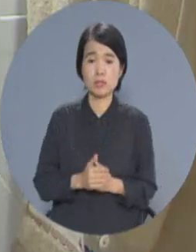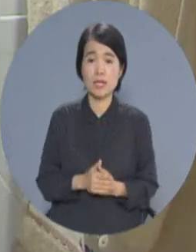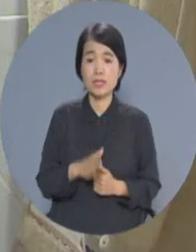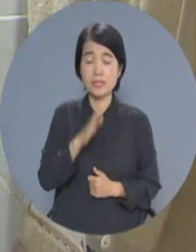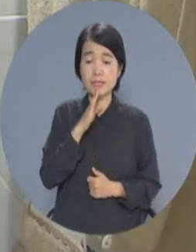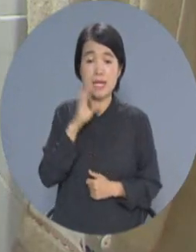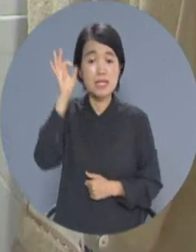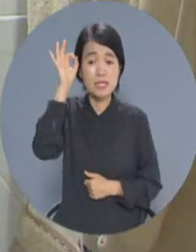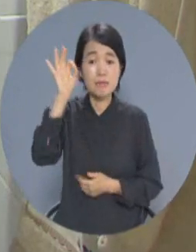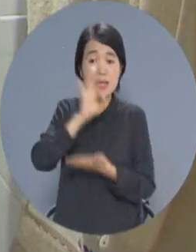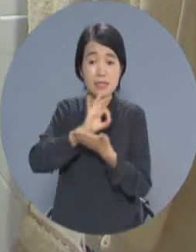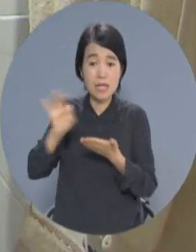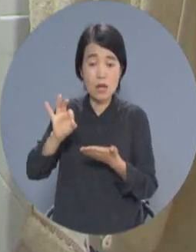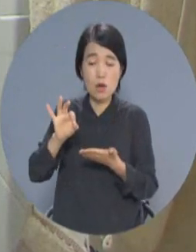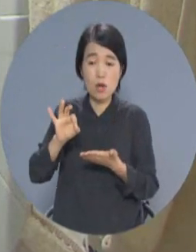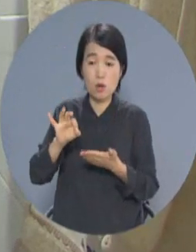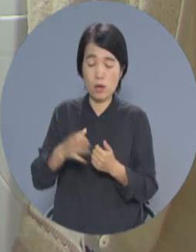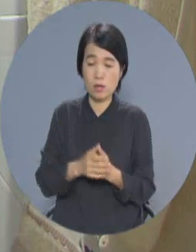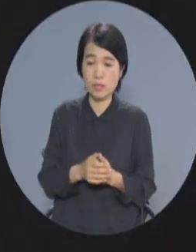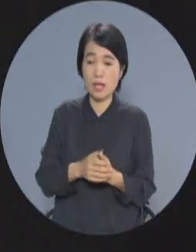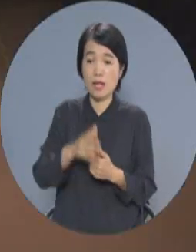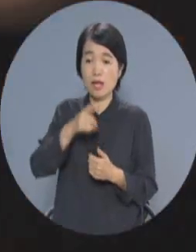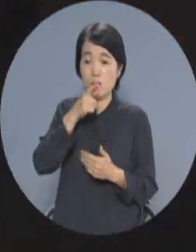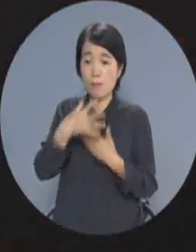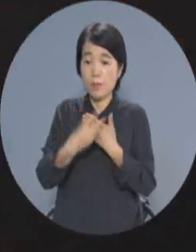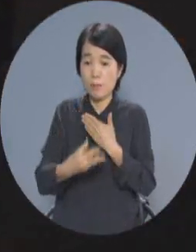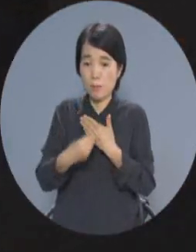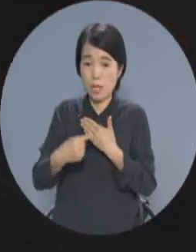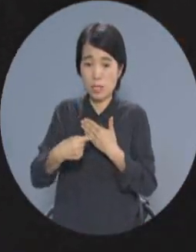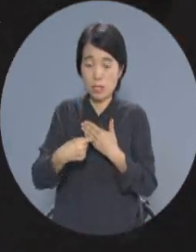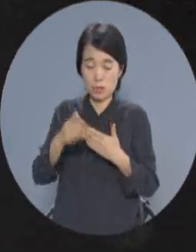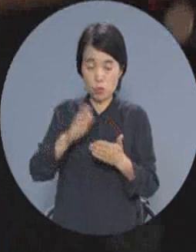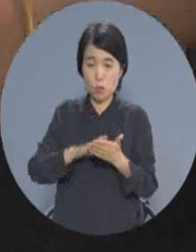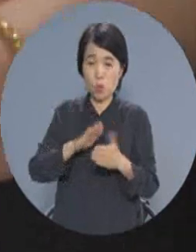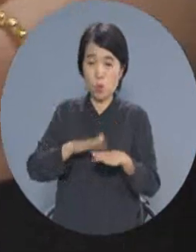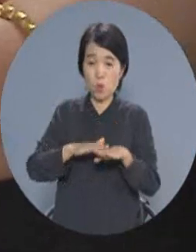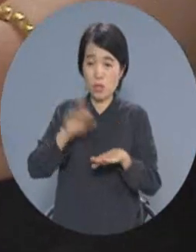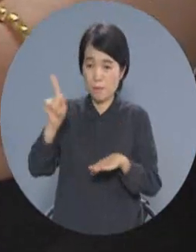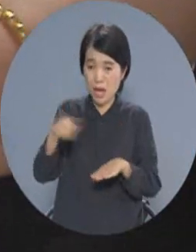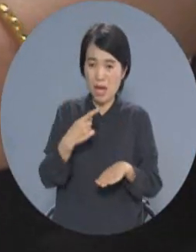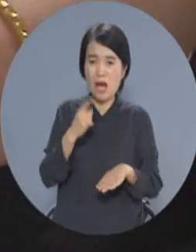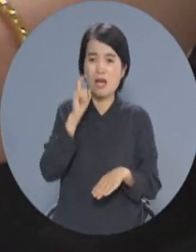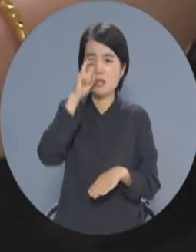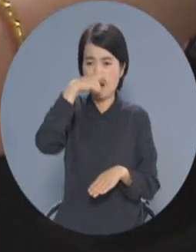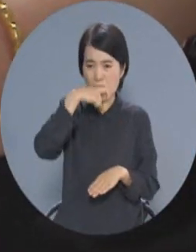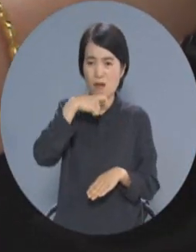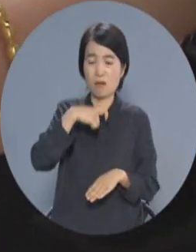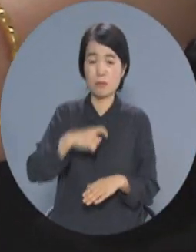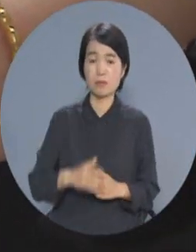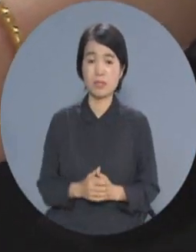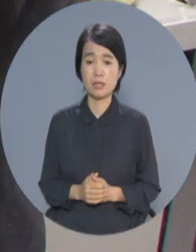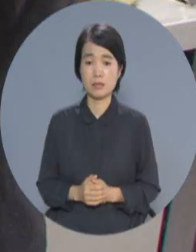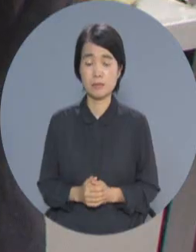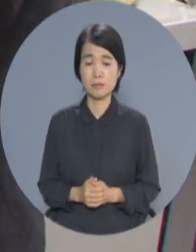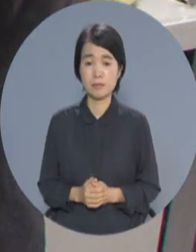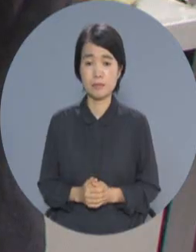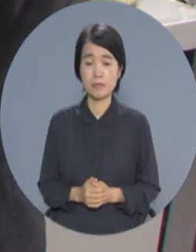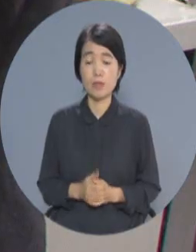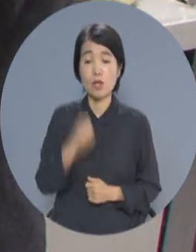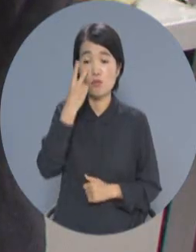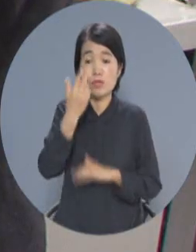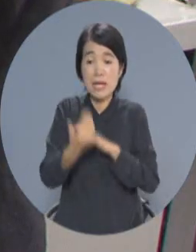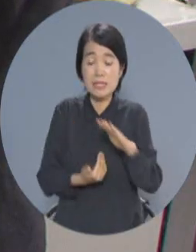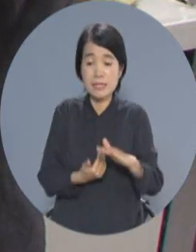실제로 10일 정도 사용한 샤워기 필터인데요. 손으로 만져보니 이물질이 그대로 묻어나옵니다. 두 달